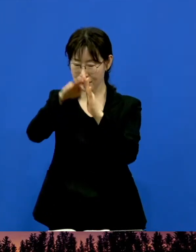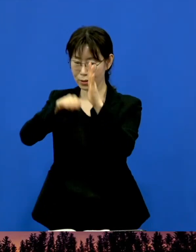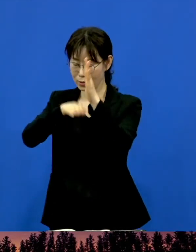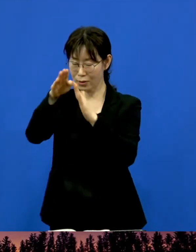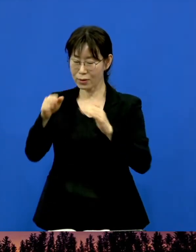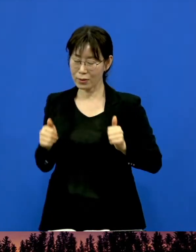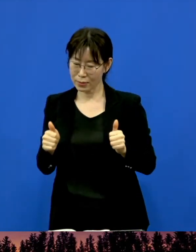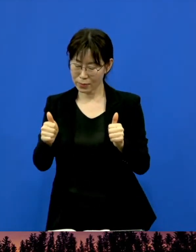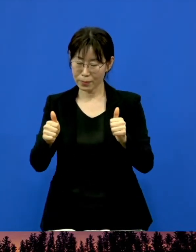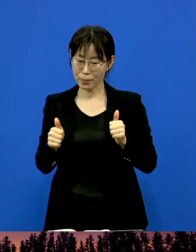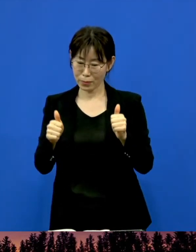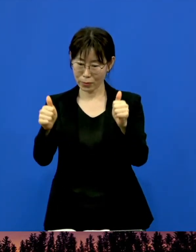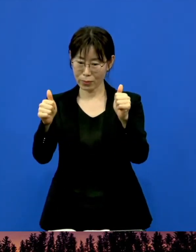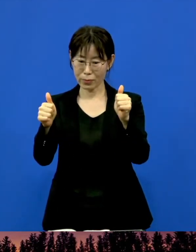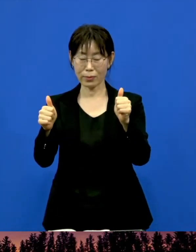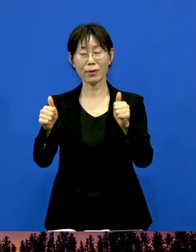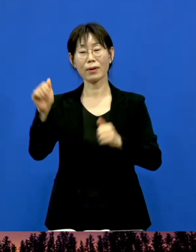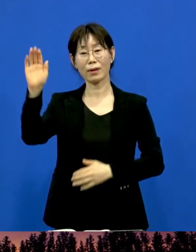멈출 줄 모르게 됩니다.